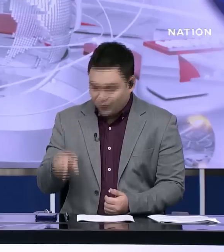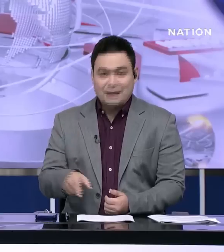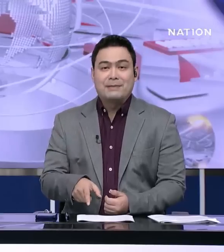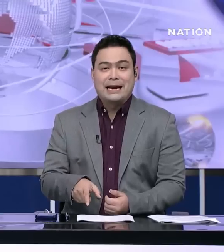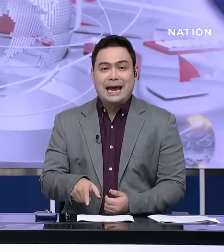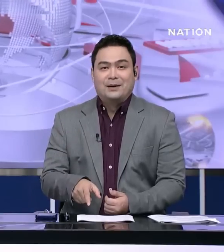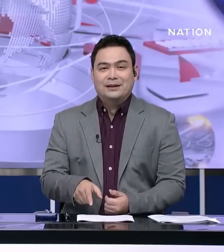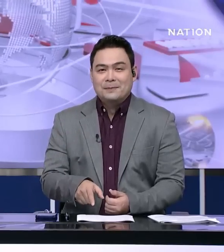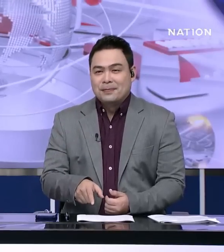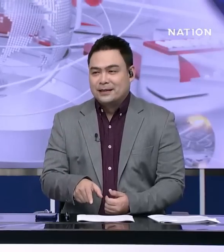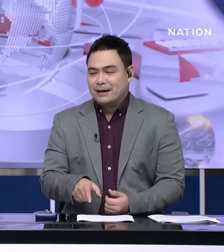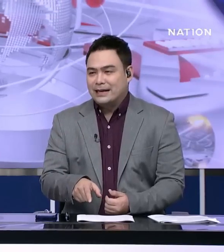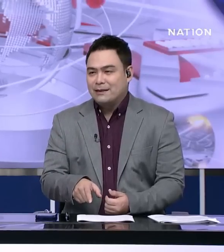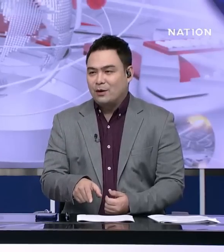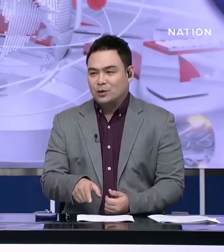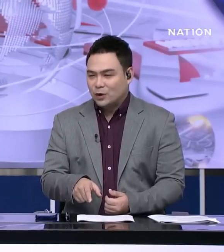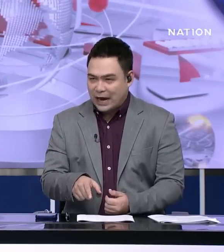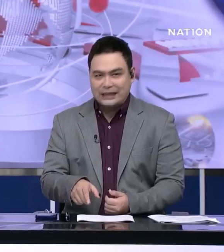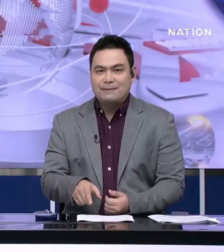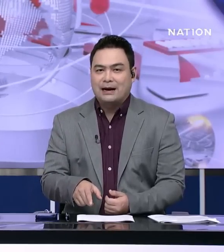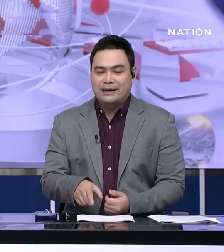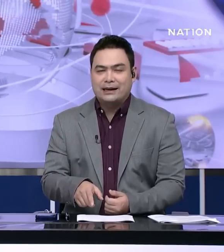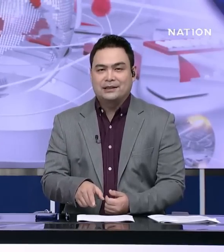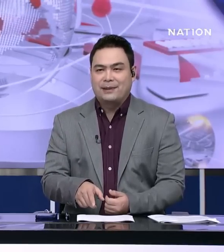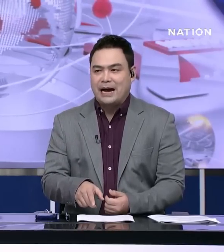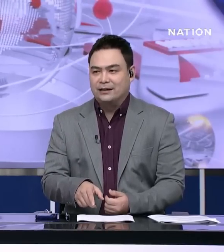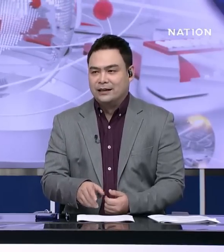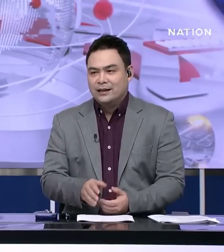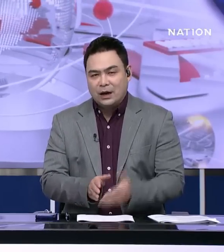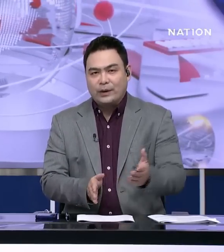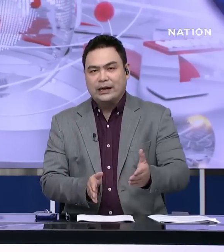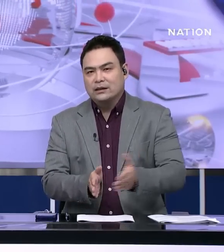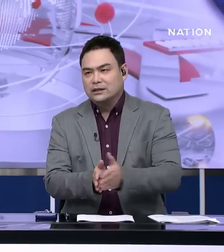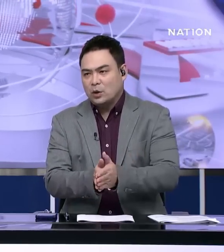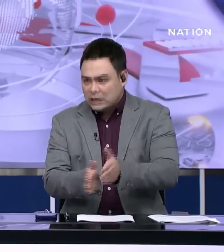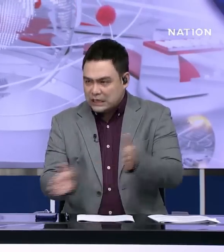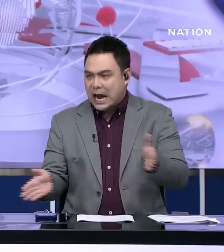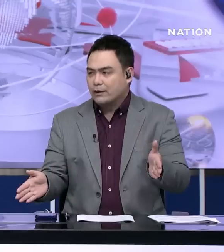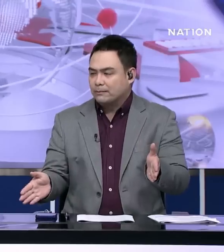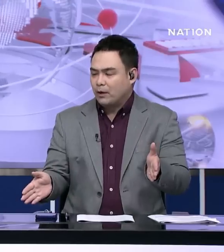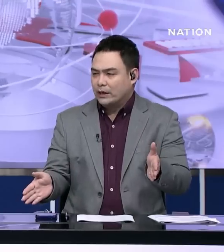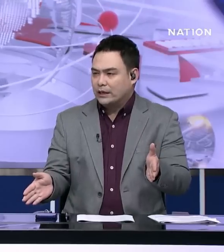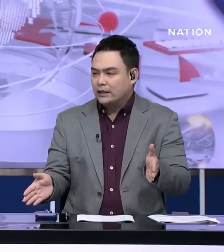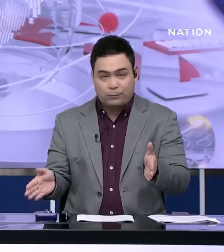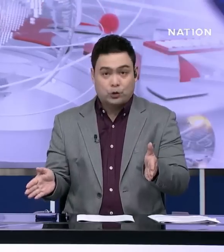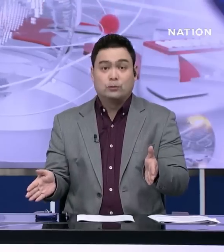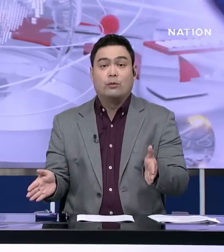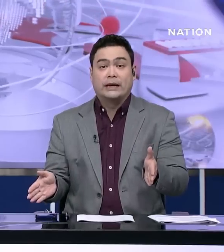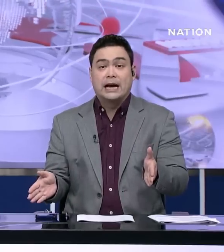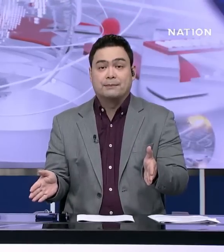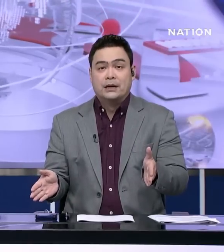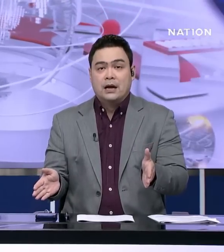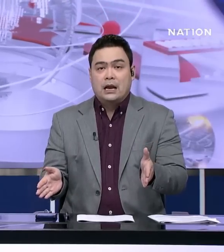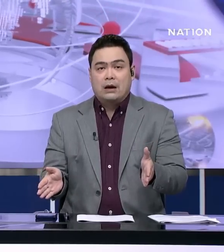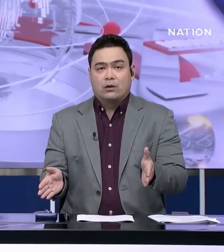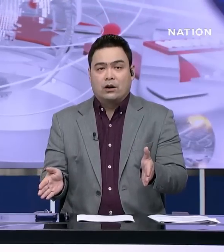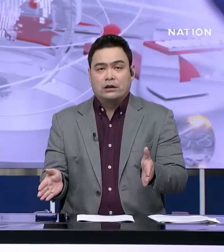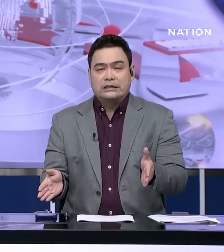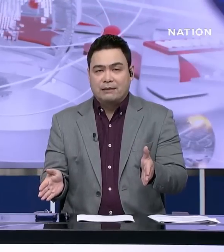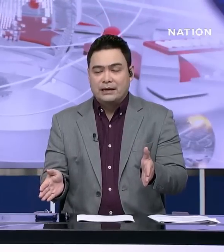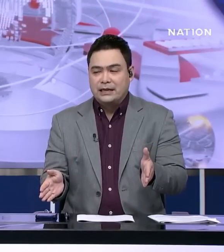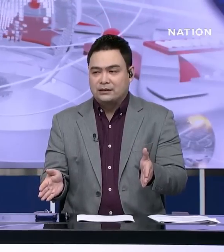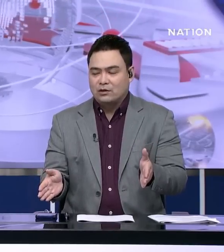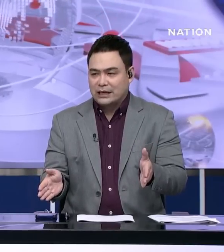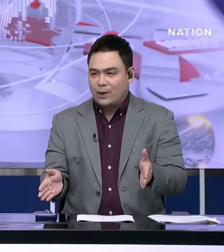องมาใหม ่ต้องกลับมาใหม่แล้วคือบางท่านบอกต้องหาที่พักใกล้ๆสภาเลยแล้ววันนี้ก็คือต้องยิงยาวอีกเพราะว่าเหลืออีก10กว่าชั่วโมงเหมือนกัน ใช ่แล้ว